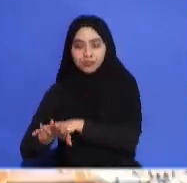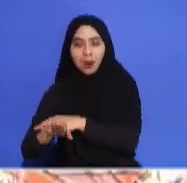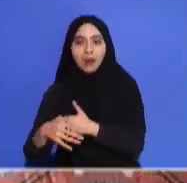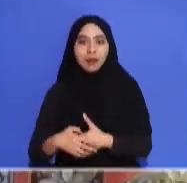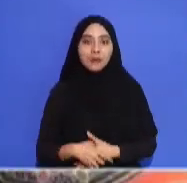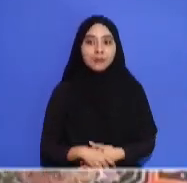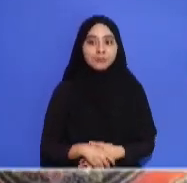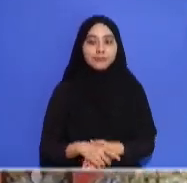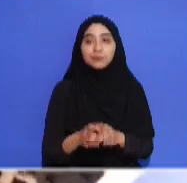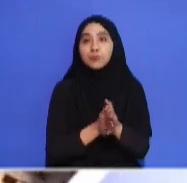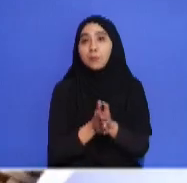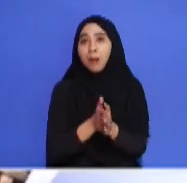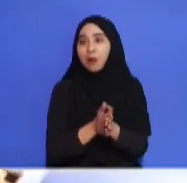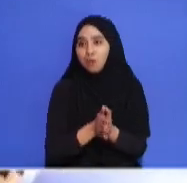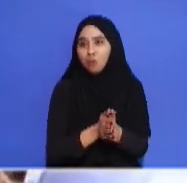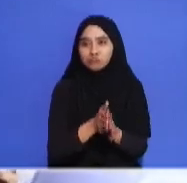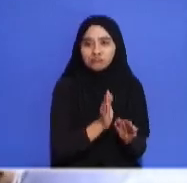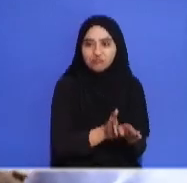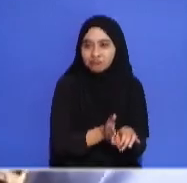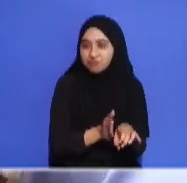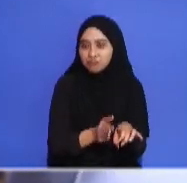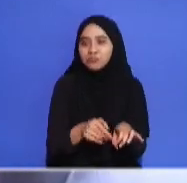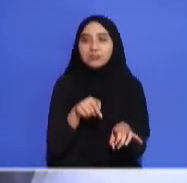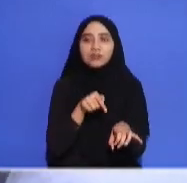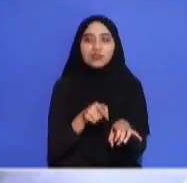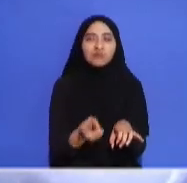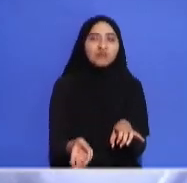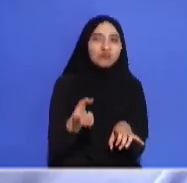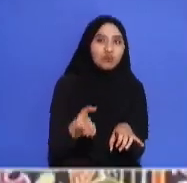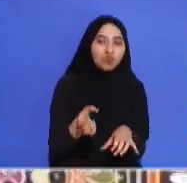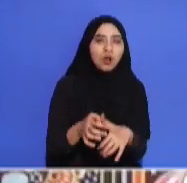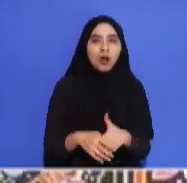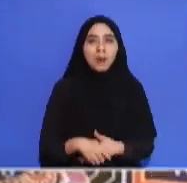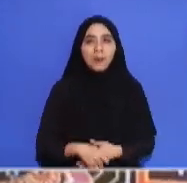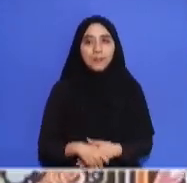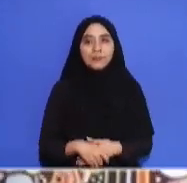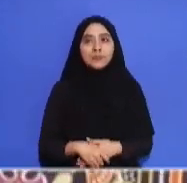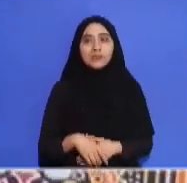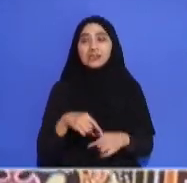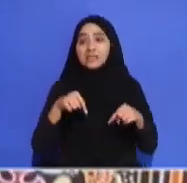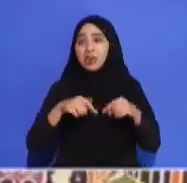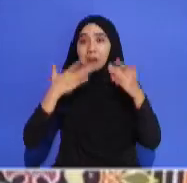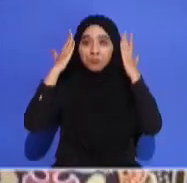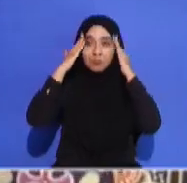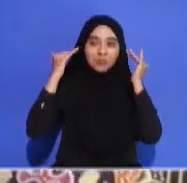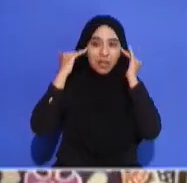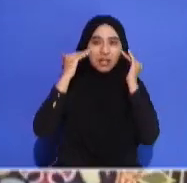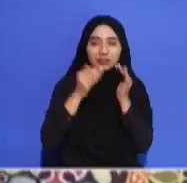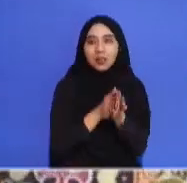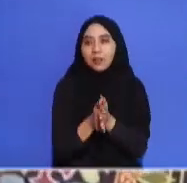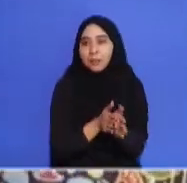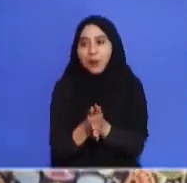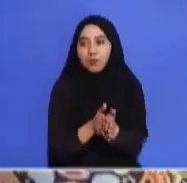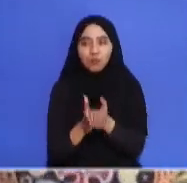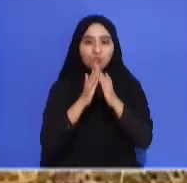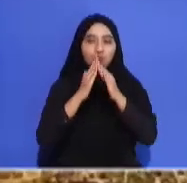menika ugi langkung gampil tanpa ginakaken papan ingkang mirunggan. Wekdal sak menika kadang tani anggenipun mepe soto namung ing plataraning